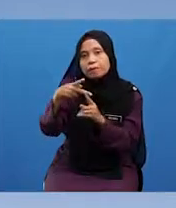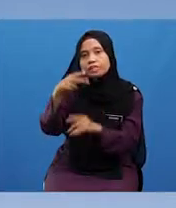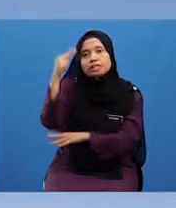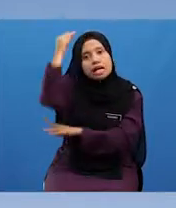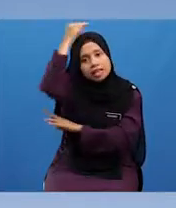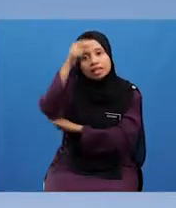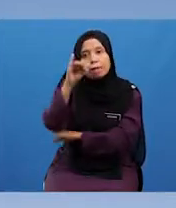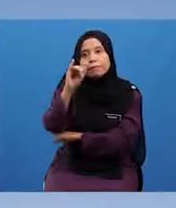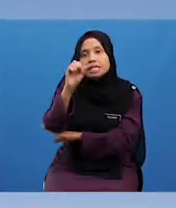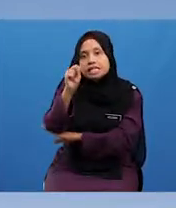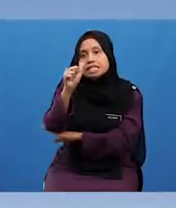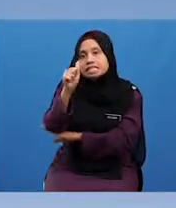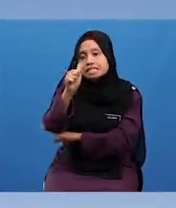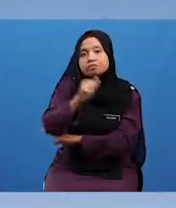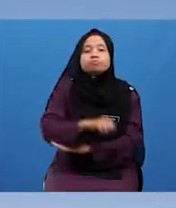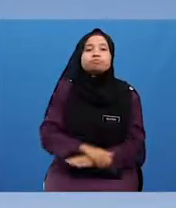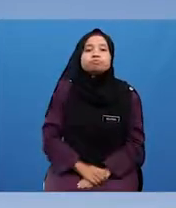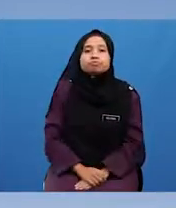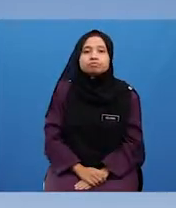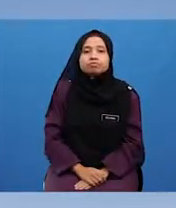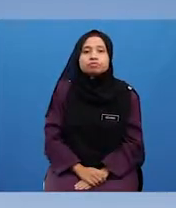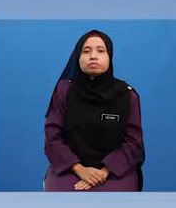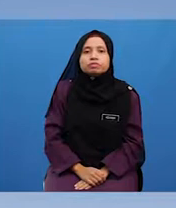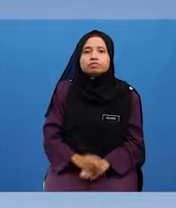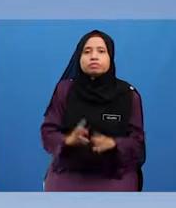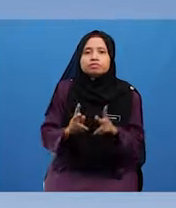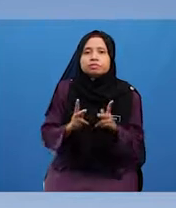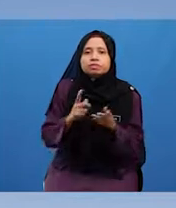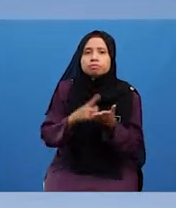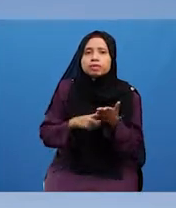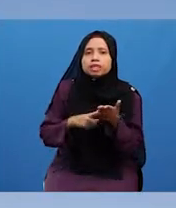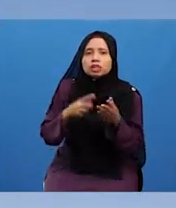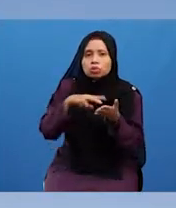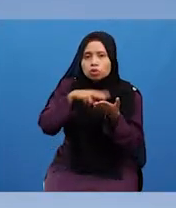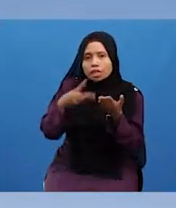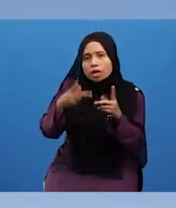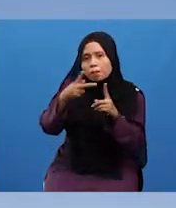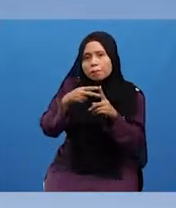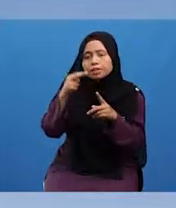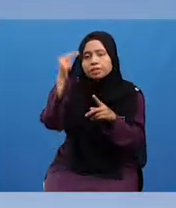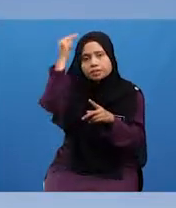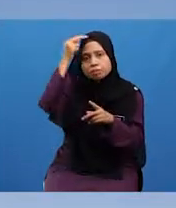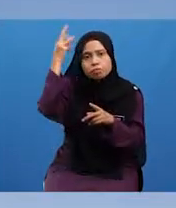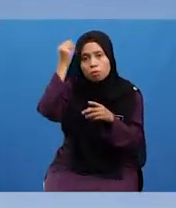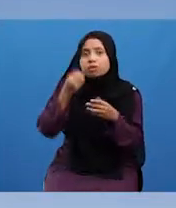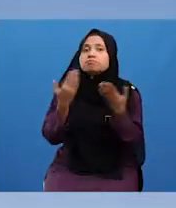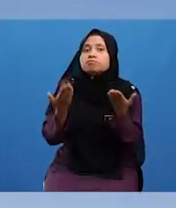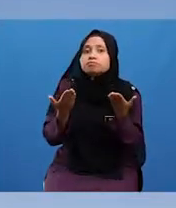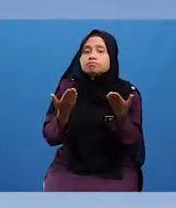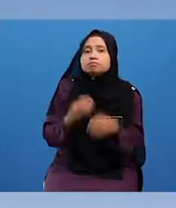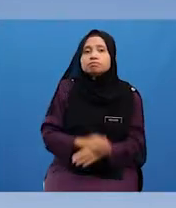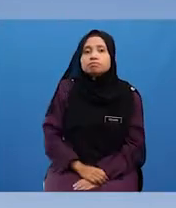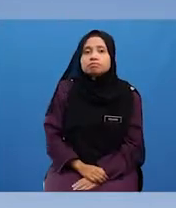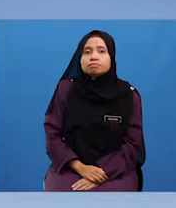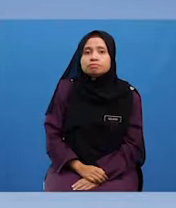Isa alaihissalam. Kitab apa yang diwahyukan kepada Nabi Muhammad sallallahu alaihi wasallam?